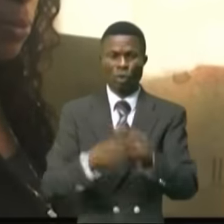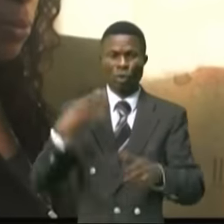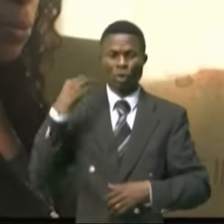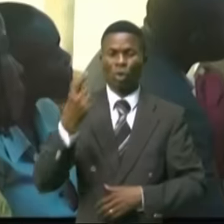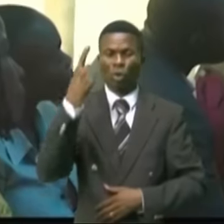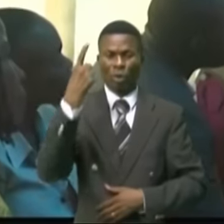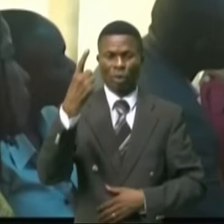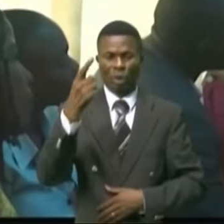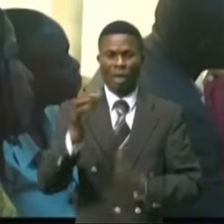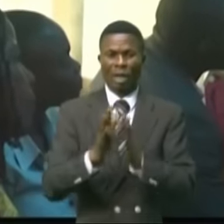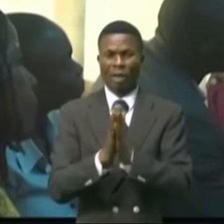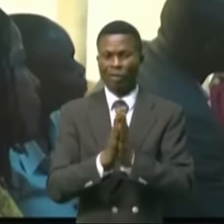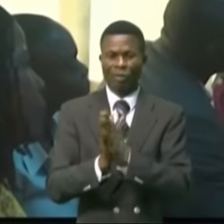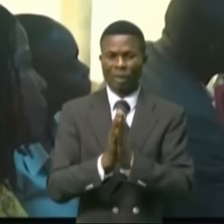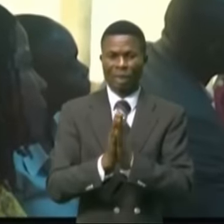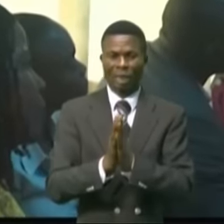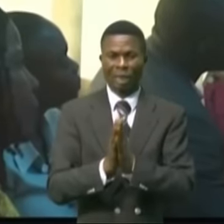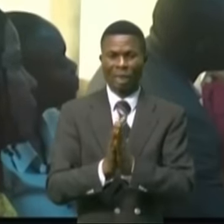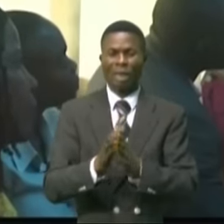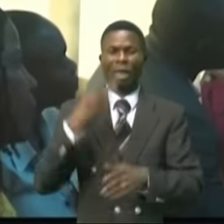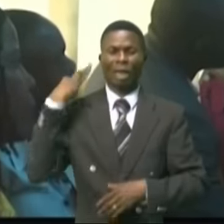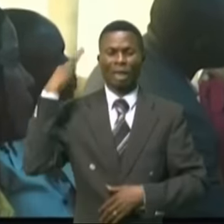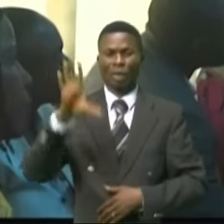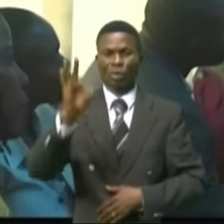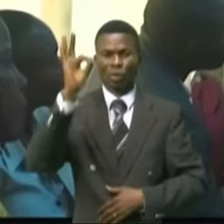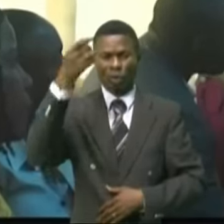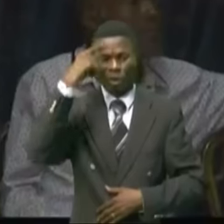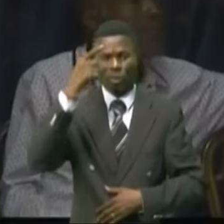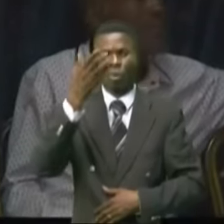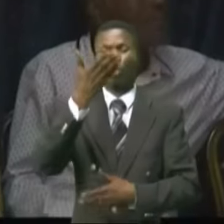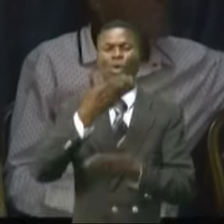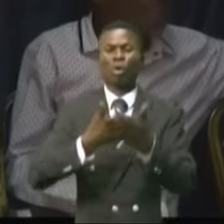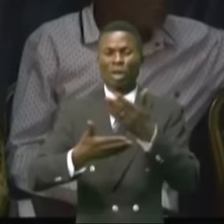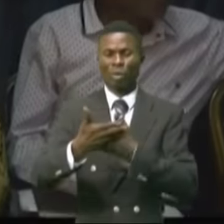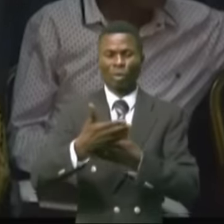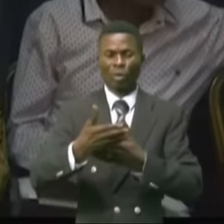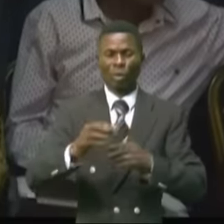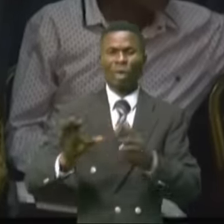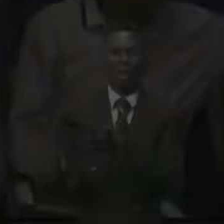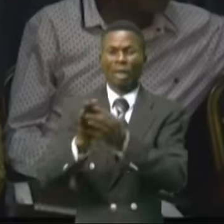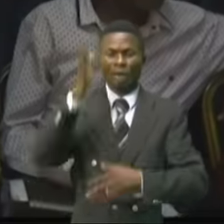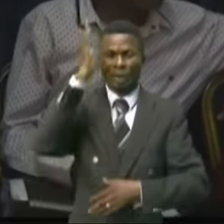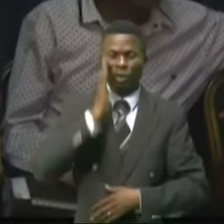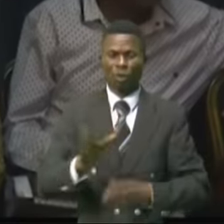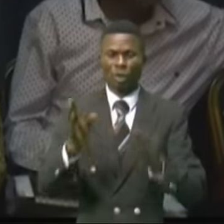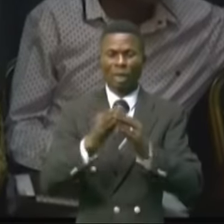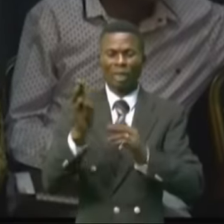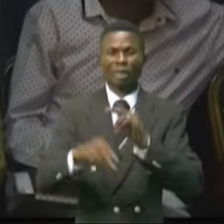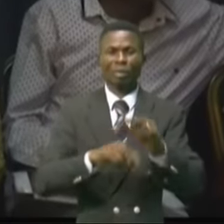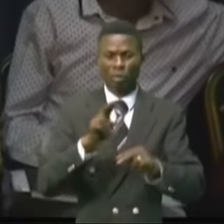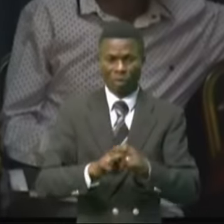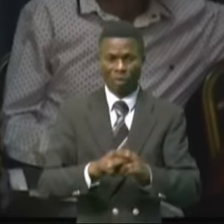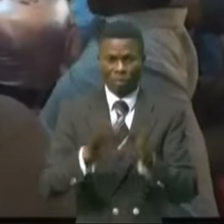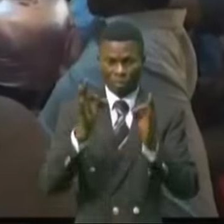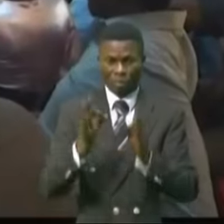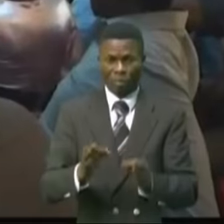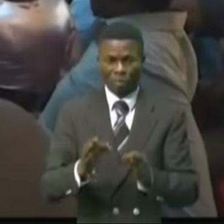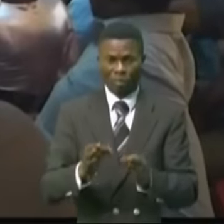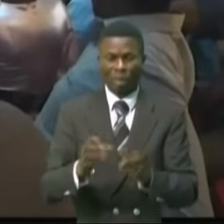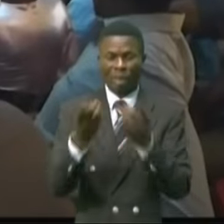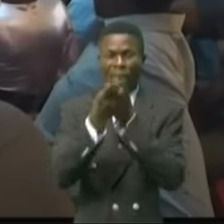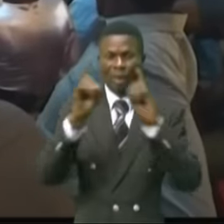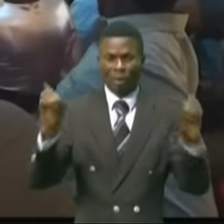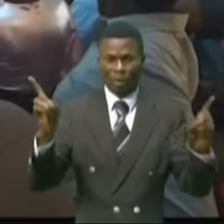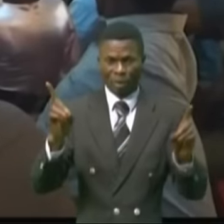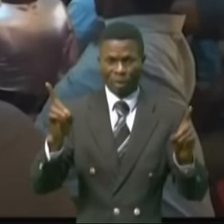candidature de Vital Kamerhe, candidat choisi pour représenter l'Union sacrée à l'Assemblée nationale. Car la démocratie